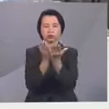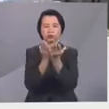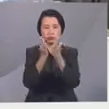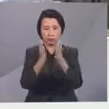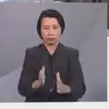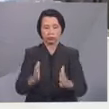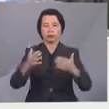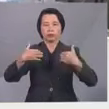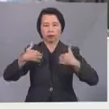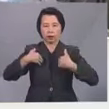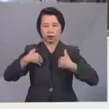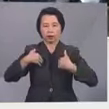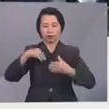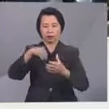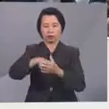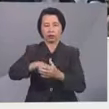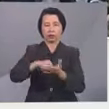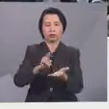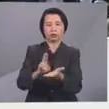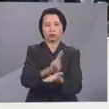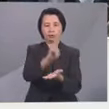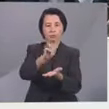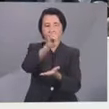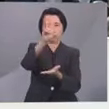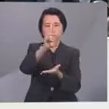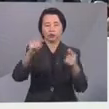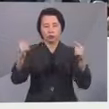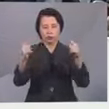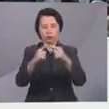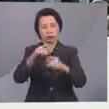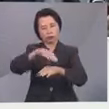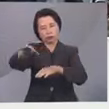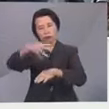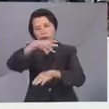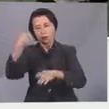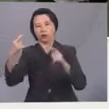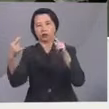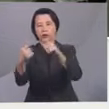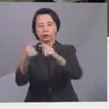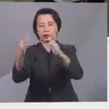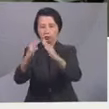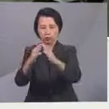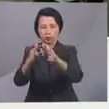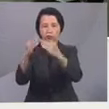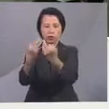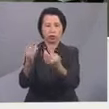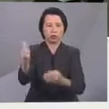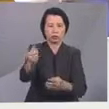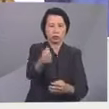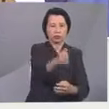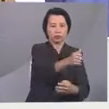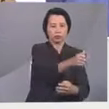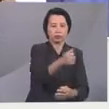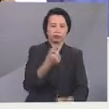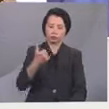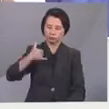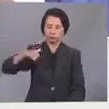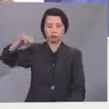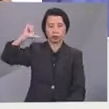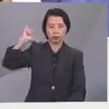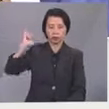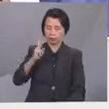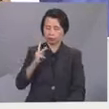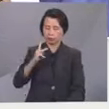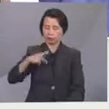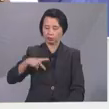yang berada di kampus ke pangkuan keluarga masing-masing. Semalam,